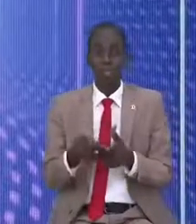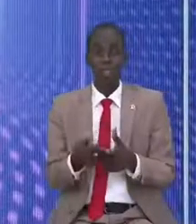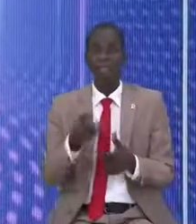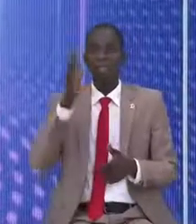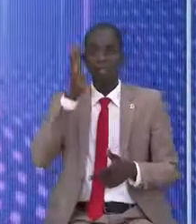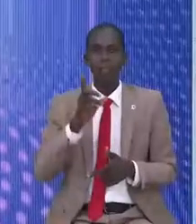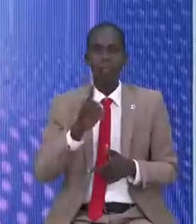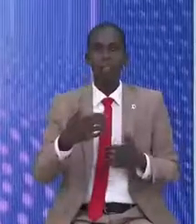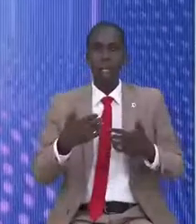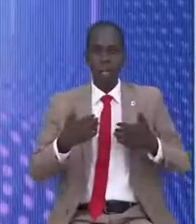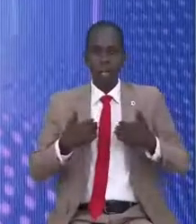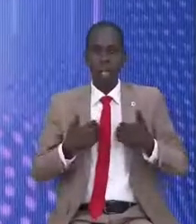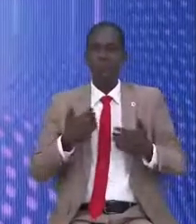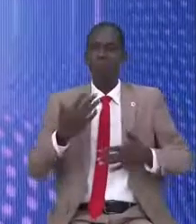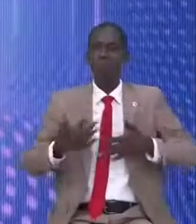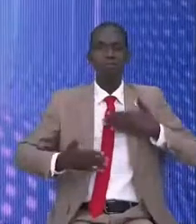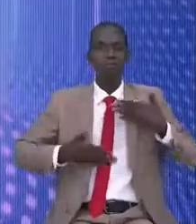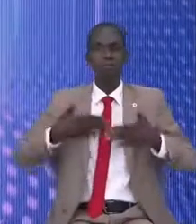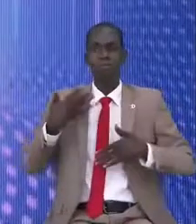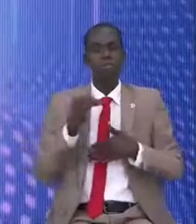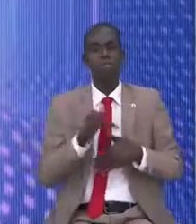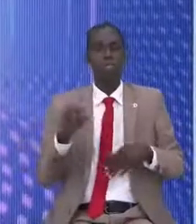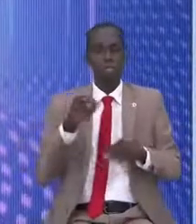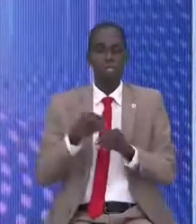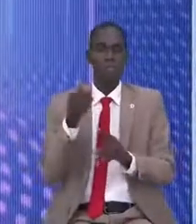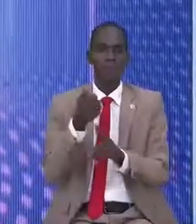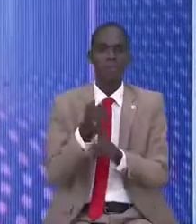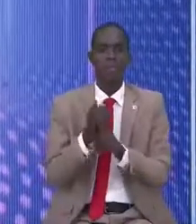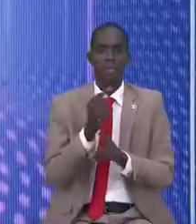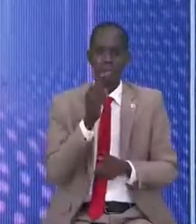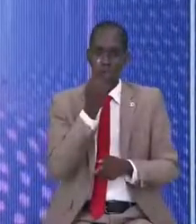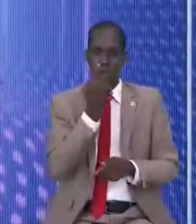Et alors, il aura sujet de se glorifier pour lui seul